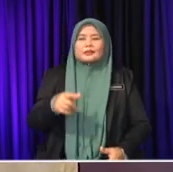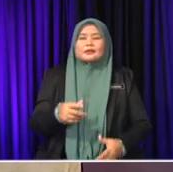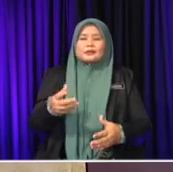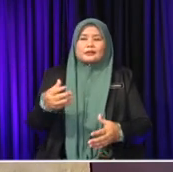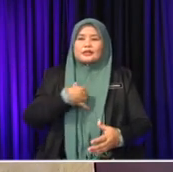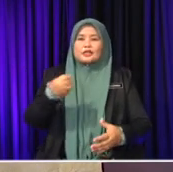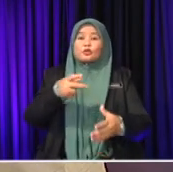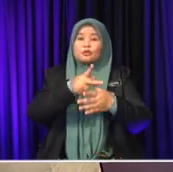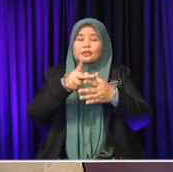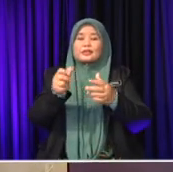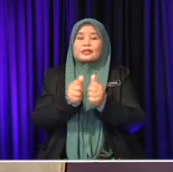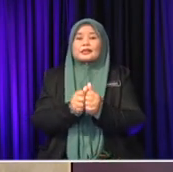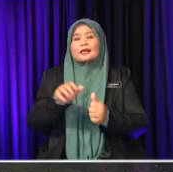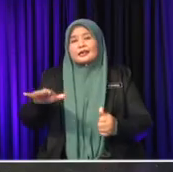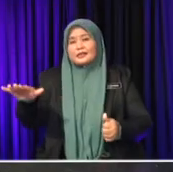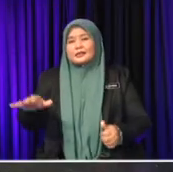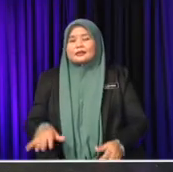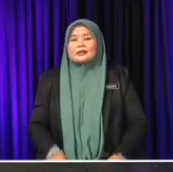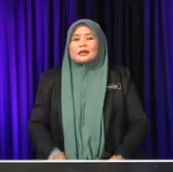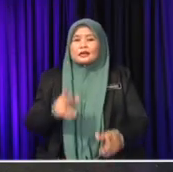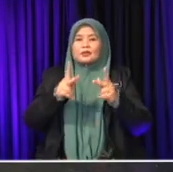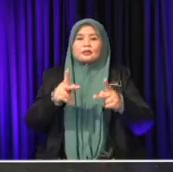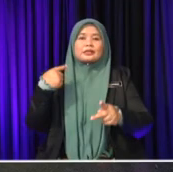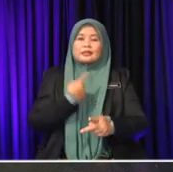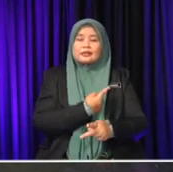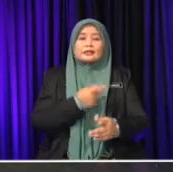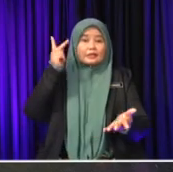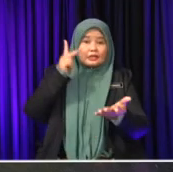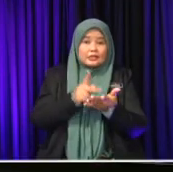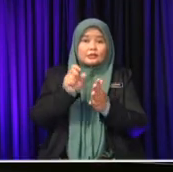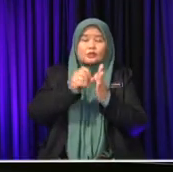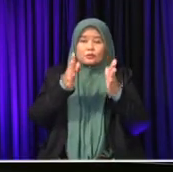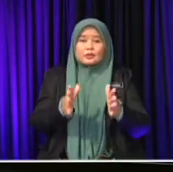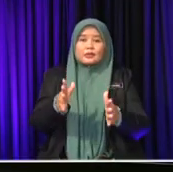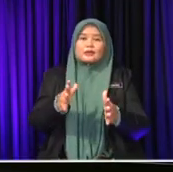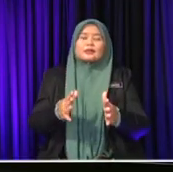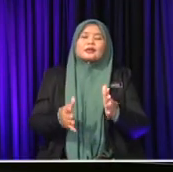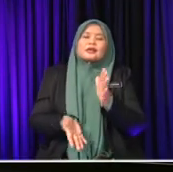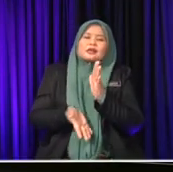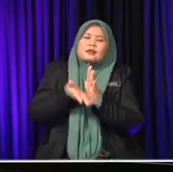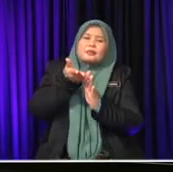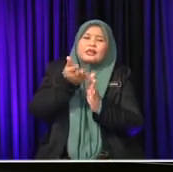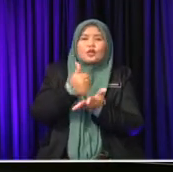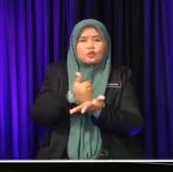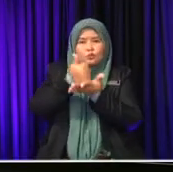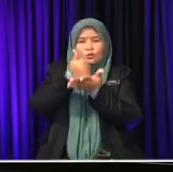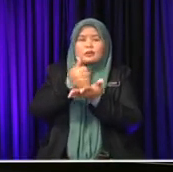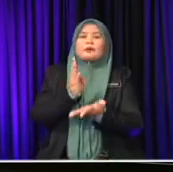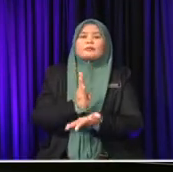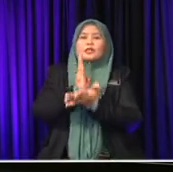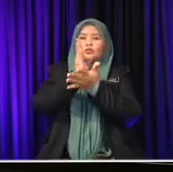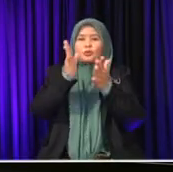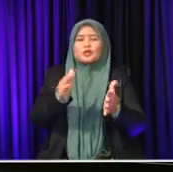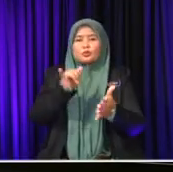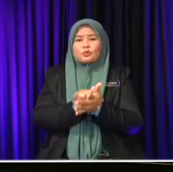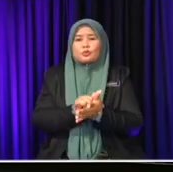adik-adik frasa ini Oke kalau kita kenal seseorang maka kita akan lebih Nak Tolong dan bantu orang tersebut